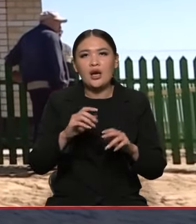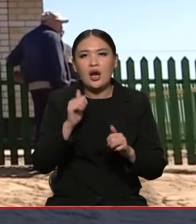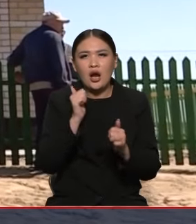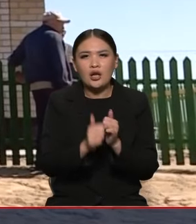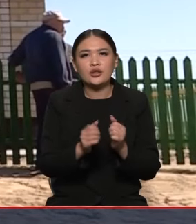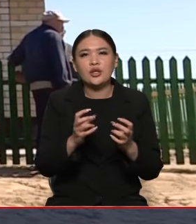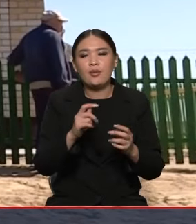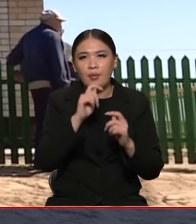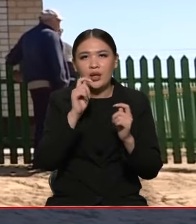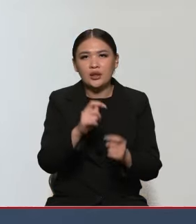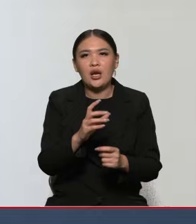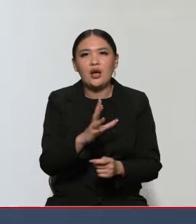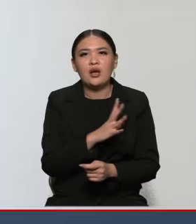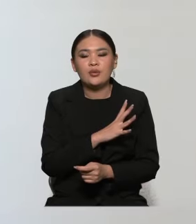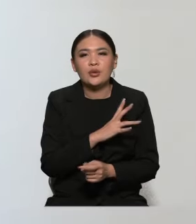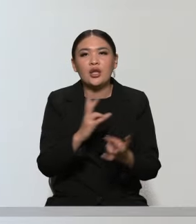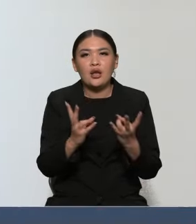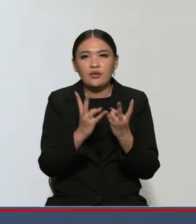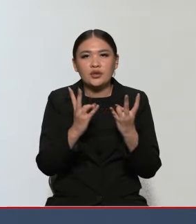каждому новоселу бытовую технику.